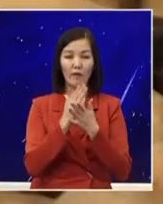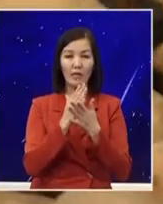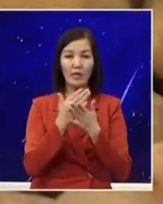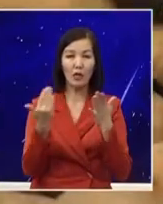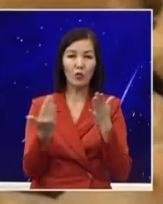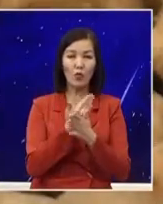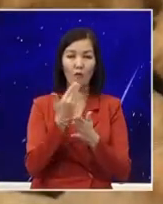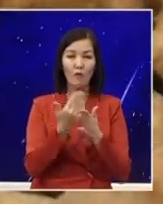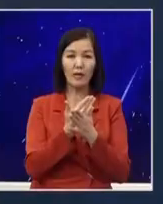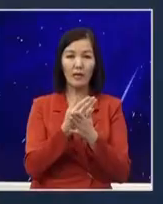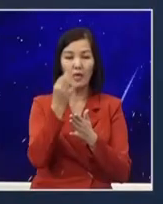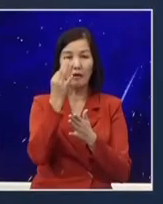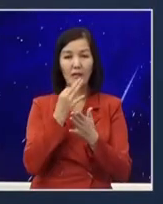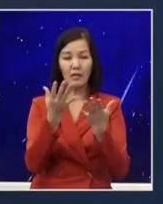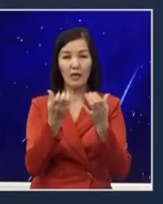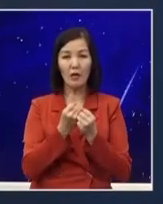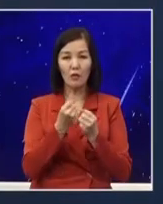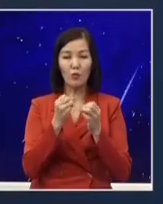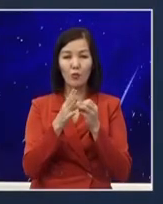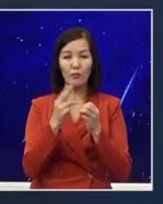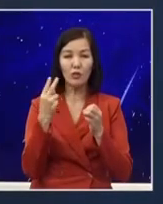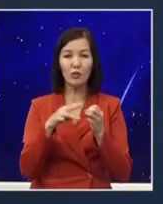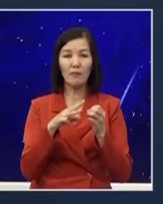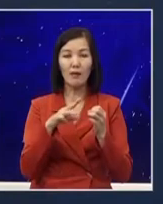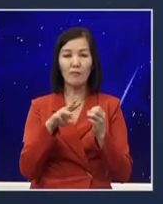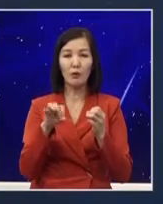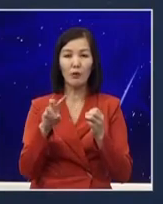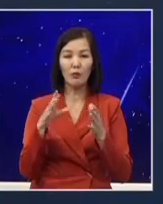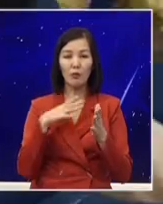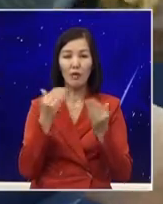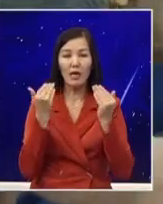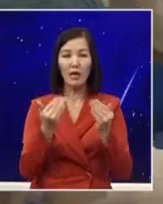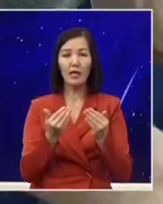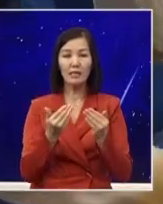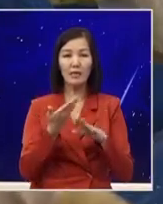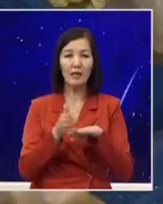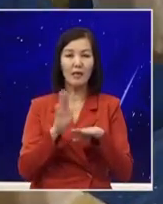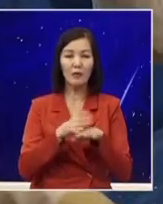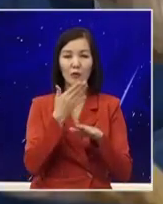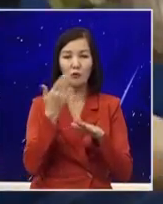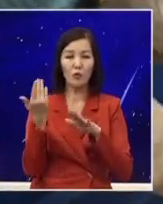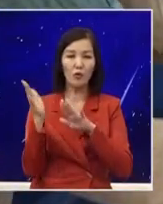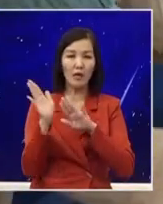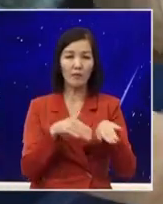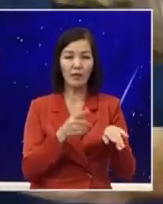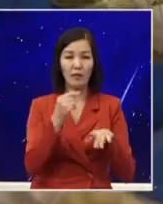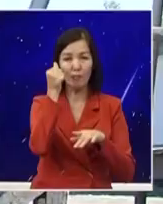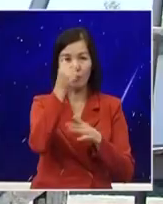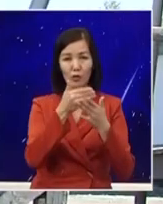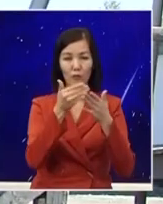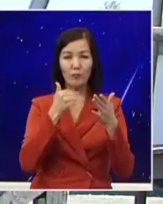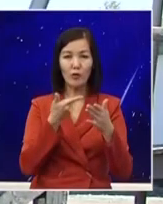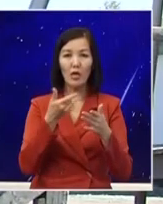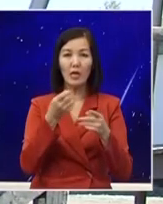қант шығарудағы тәтті суды алу процесі 15-20 минут аралығында жүргізілетін. Қазір бұл қиындық артта қалды. Бір жыл бұрын